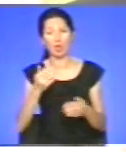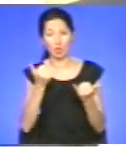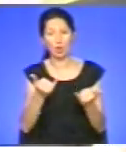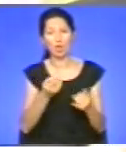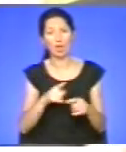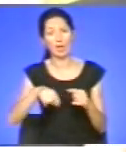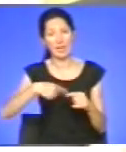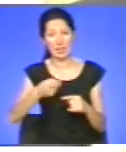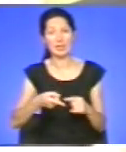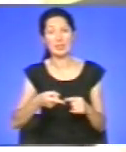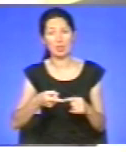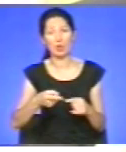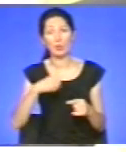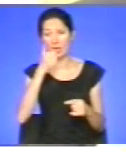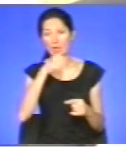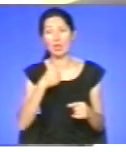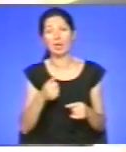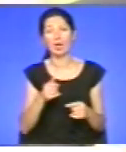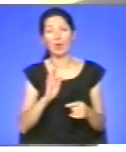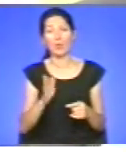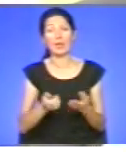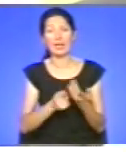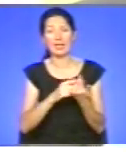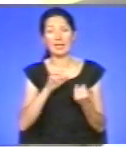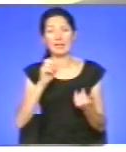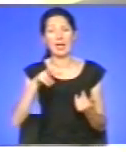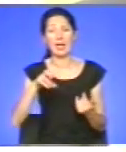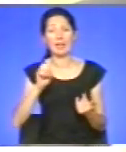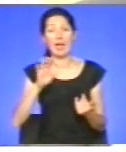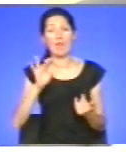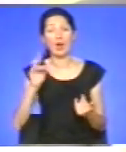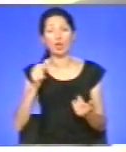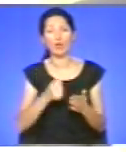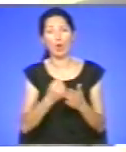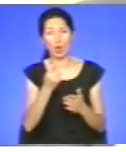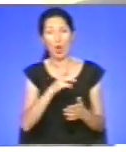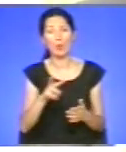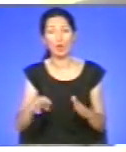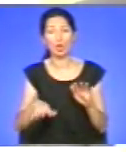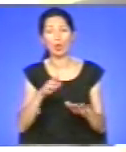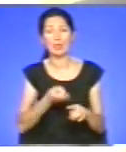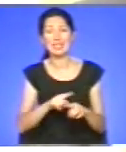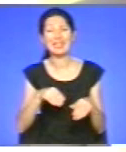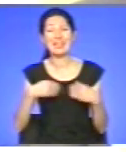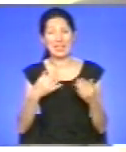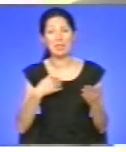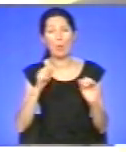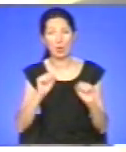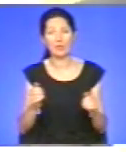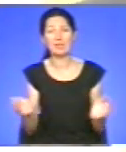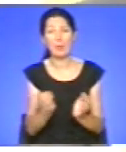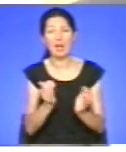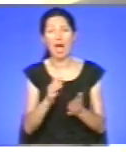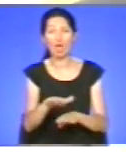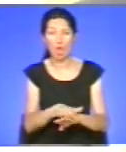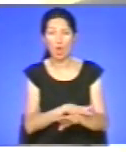кількість, потужність і кількість елеваторів до 1 мільйона тонн. Це дасть нам можливість зберігати довший